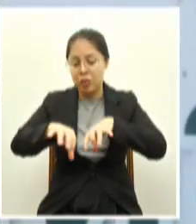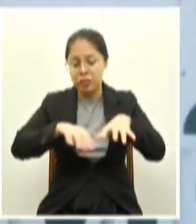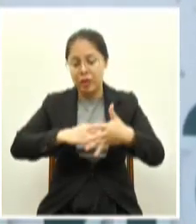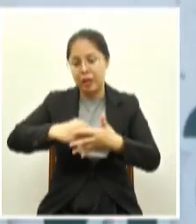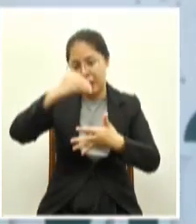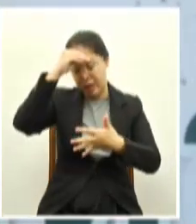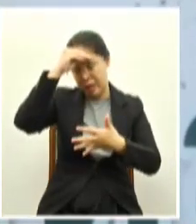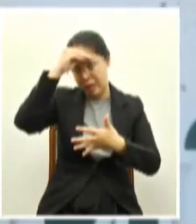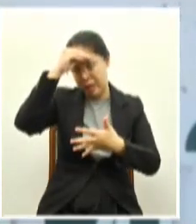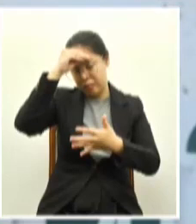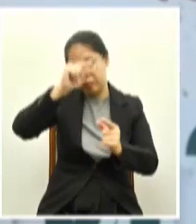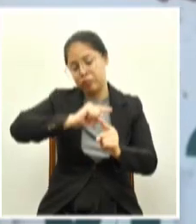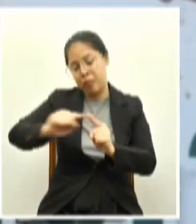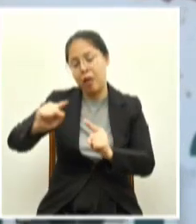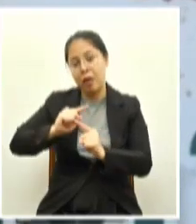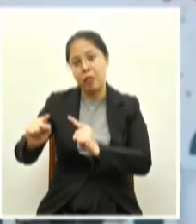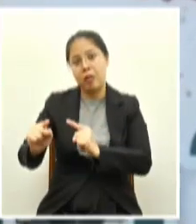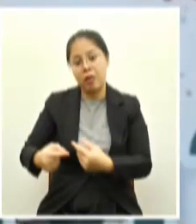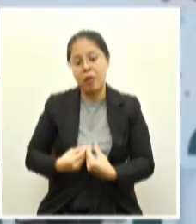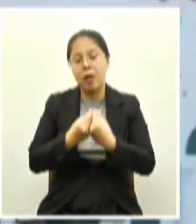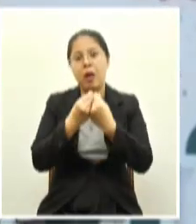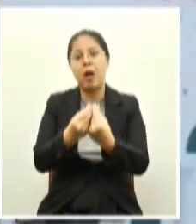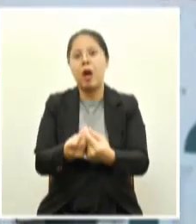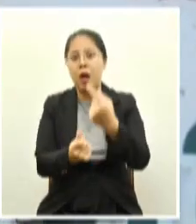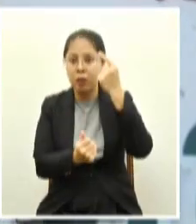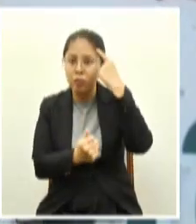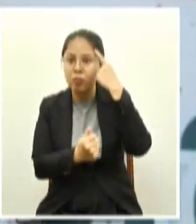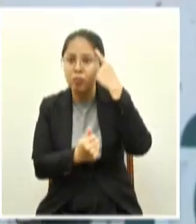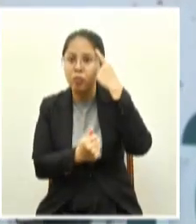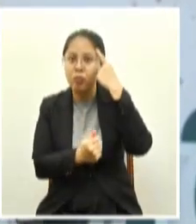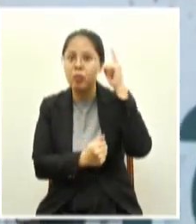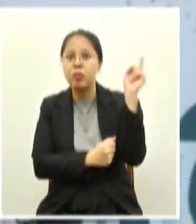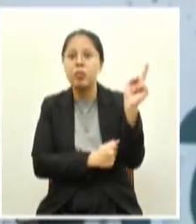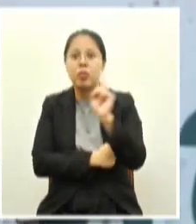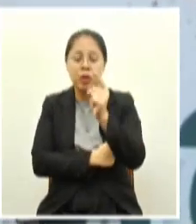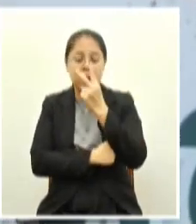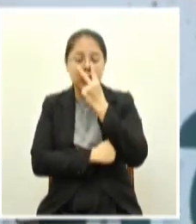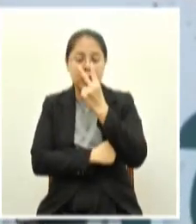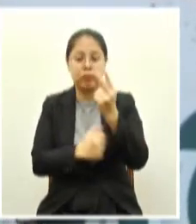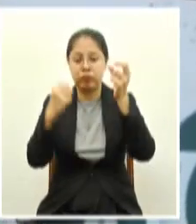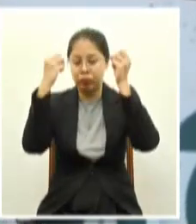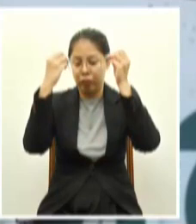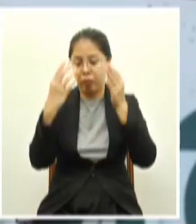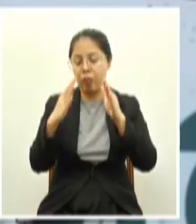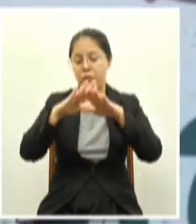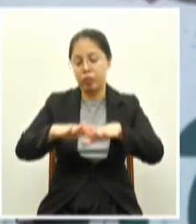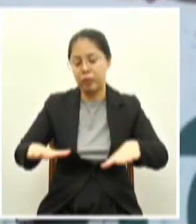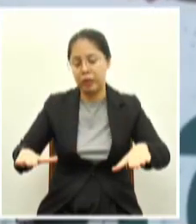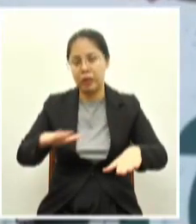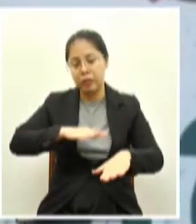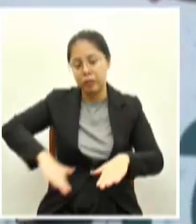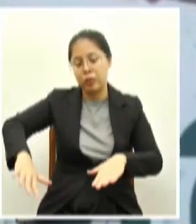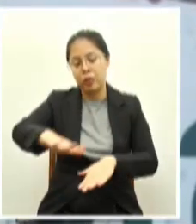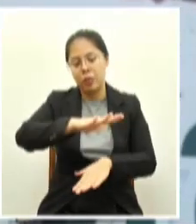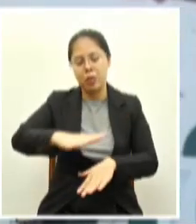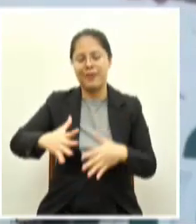ในแบบของการเรียนรู้เชิงรุกนั้นนะครับจะเห็นว่าทั้งครูทั้งเด็กล้วนมีความสุ